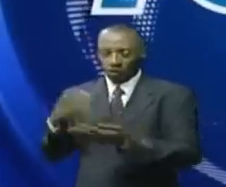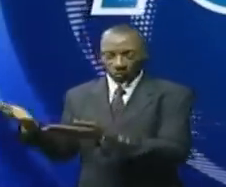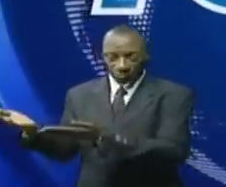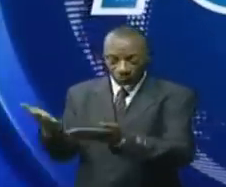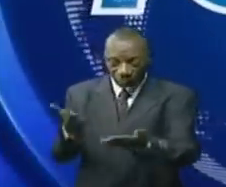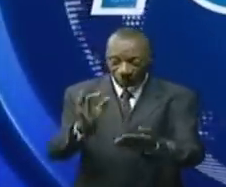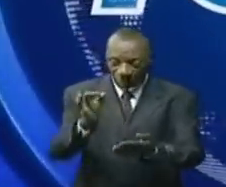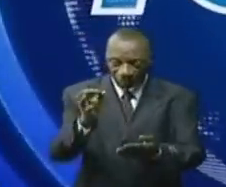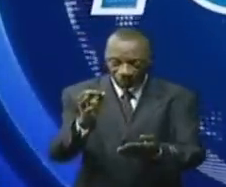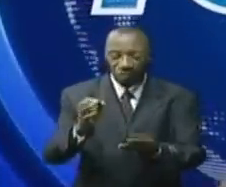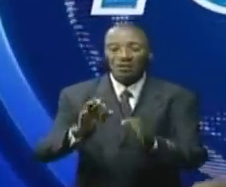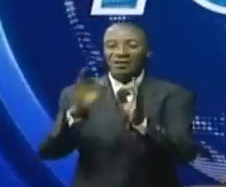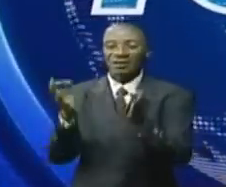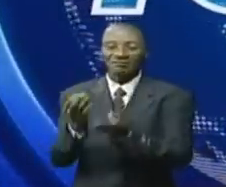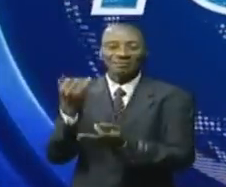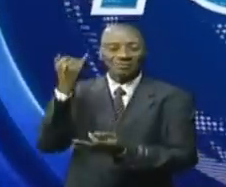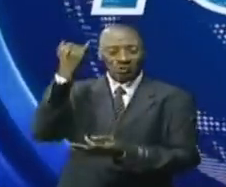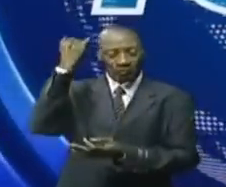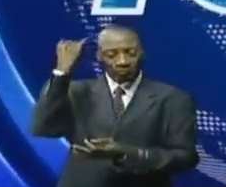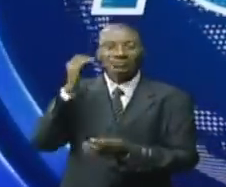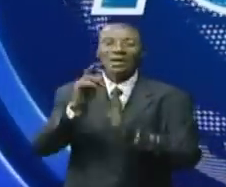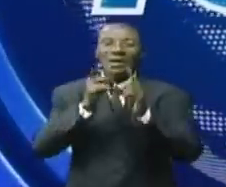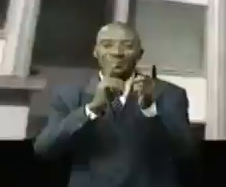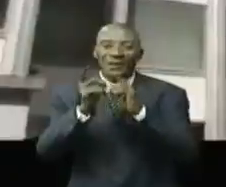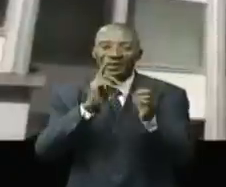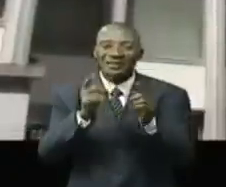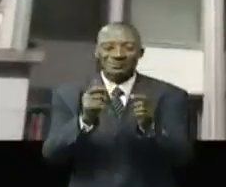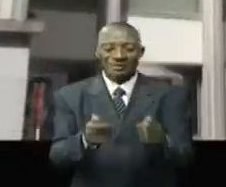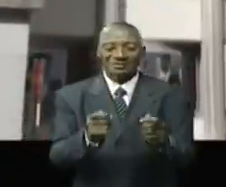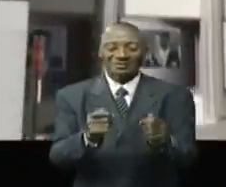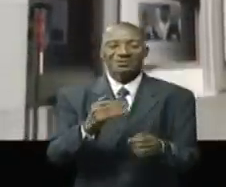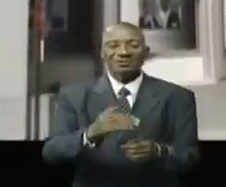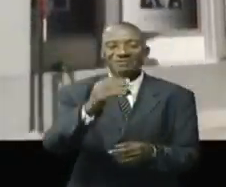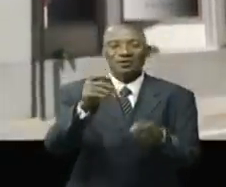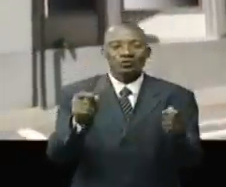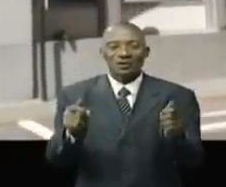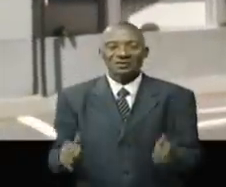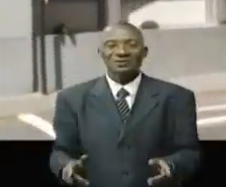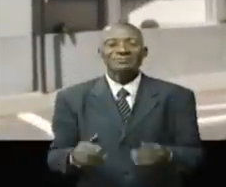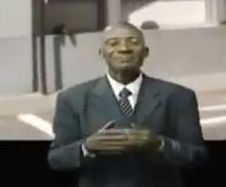de Patrice Emery Lumumba. Suivez ce reportage.